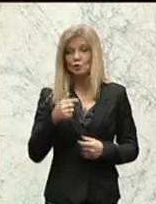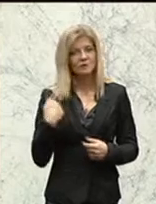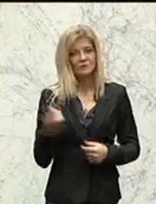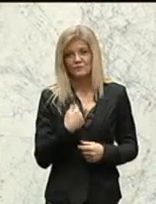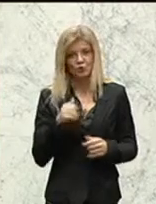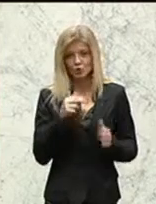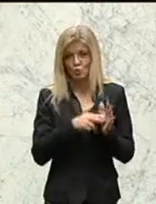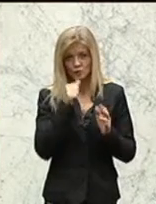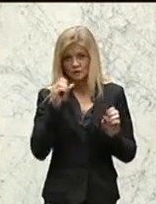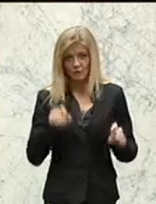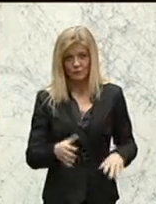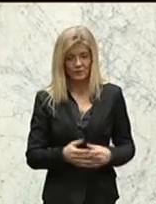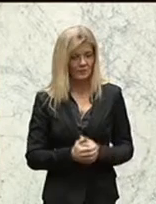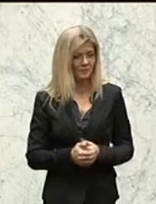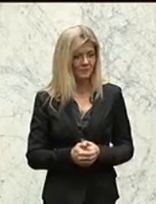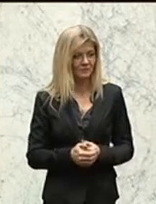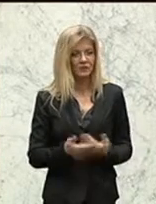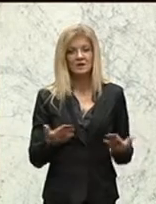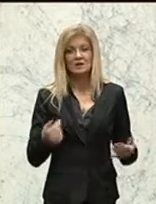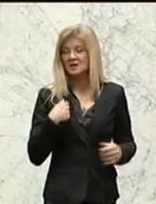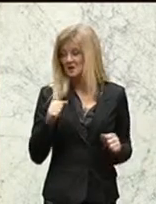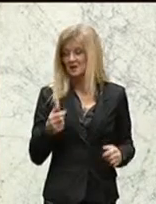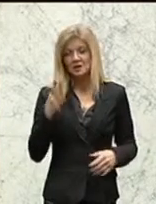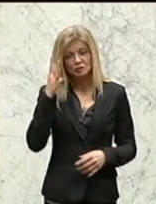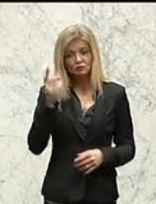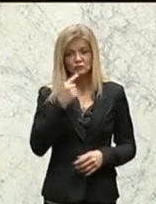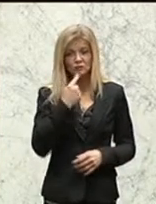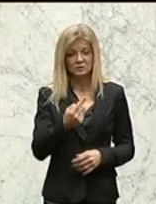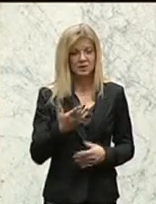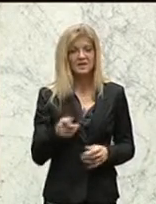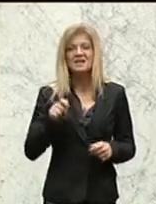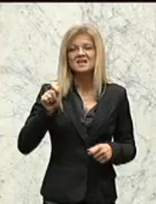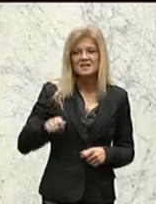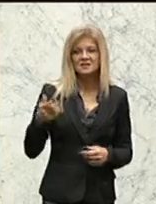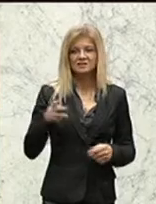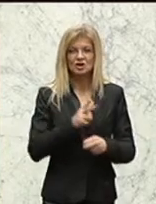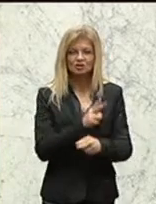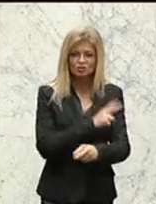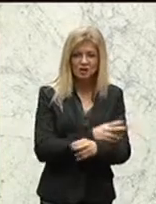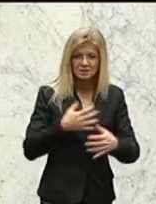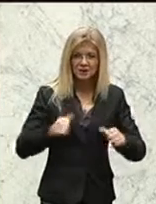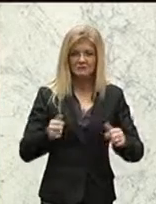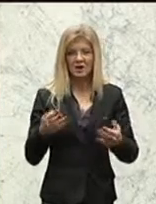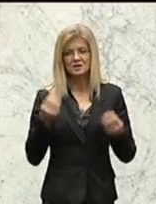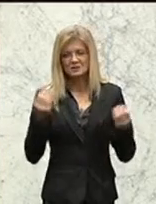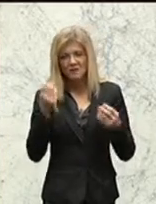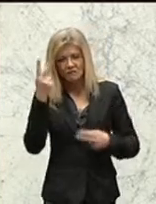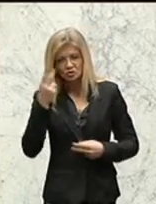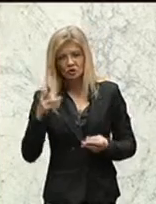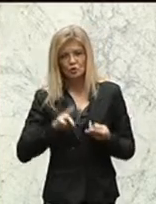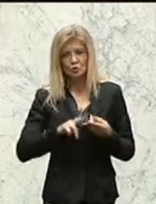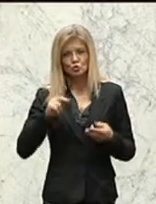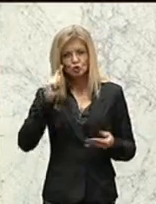lieben Richter, Staatsanwälte, Polizisten, Sachverständige und Zeugen, mit den Freiheitlichen haben Sie auf jeden